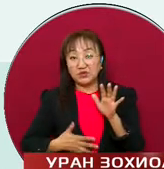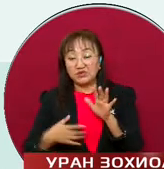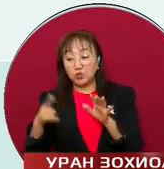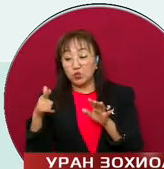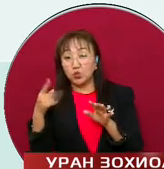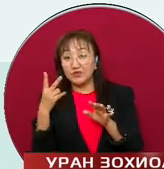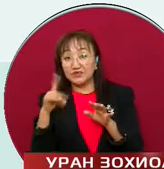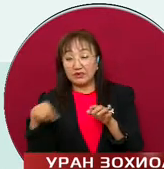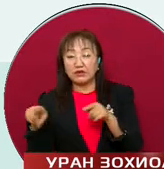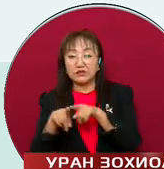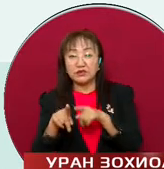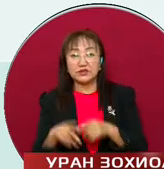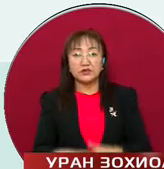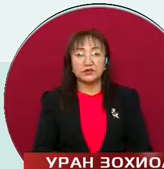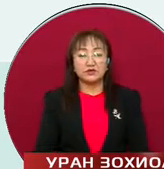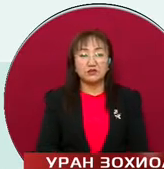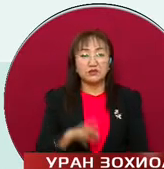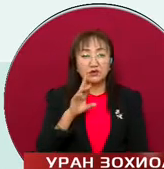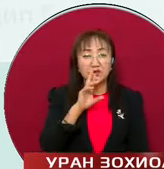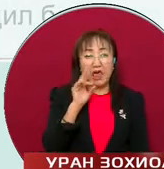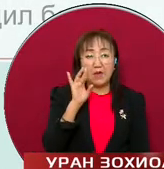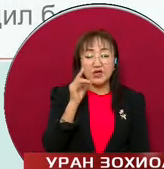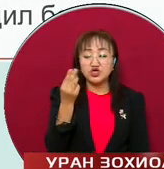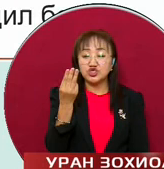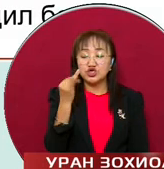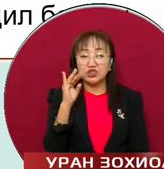За тэгвэл ямар шинжээр нь адилтгсан бэ?